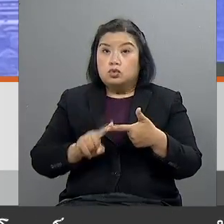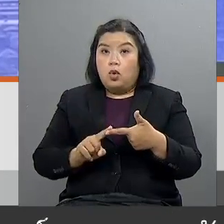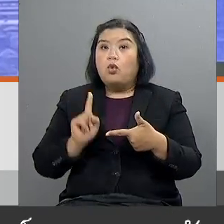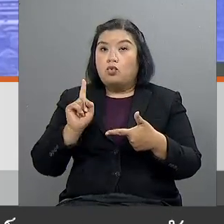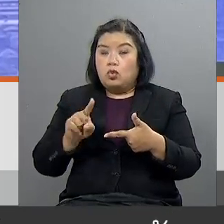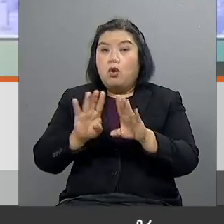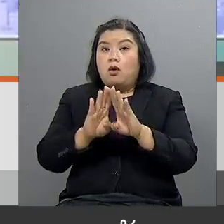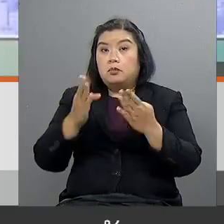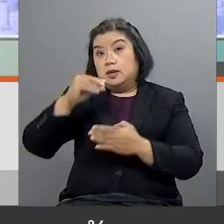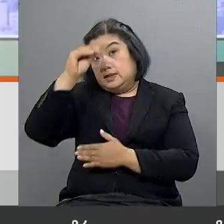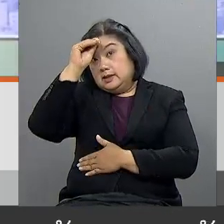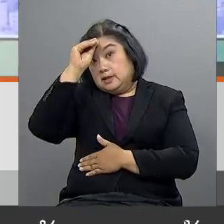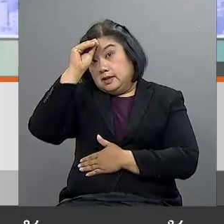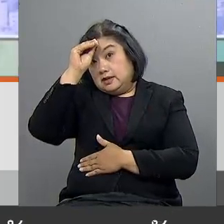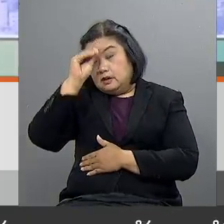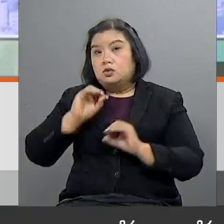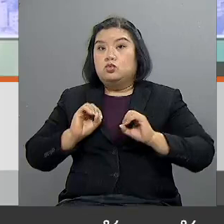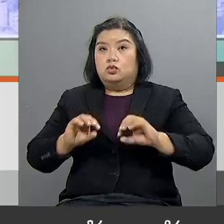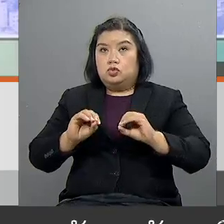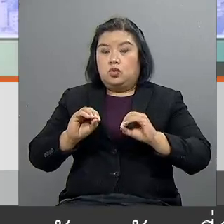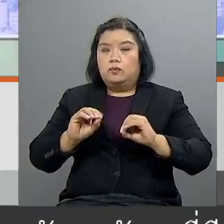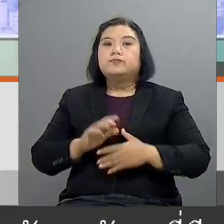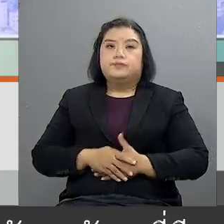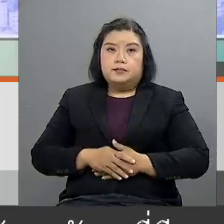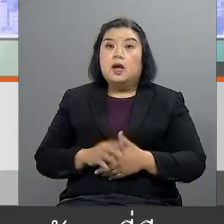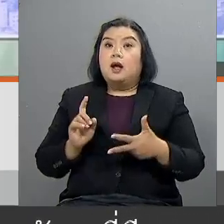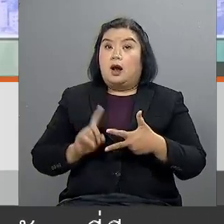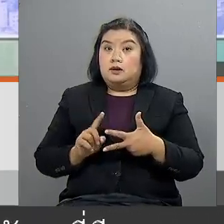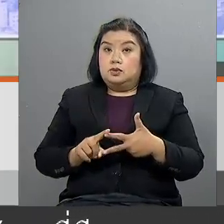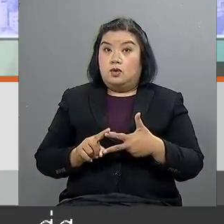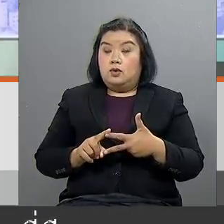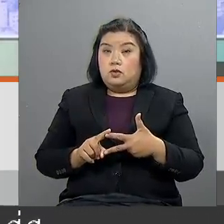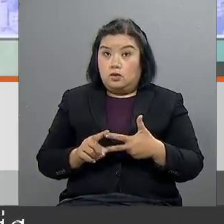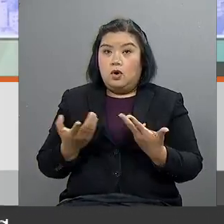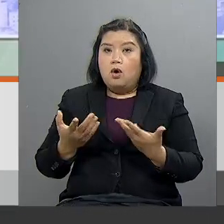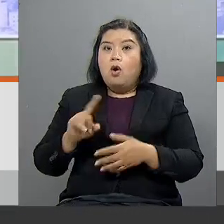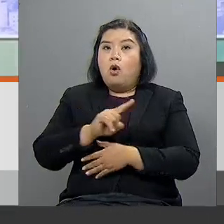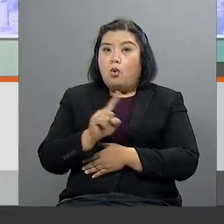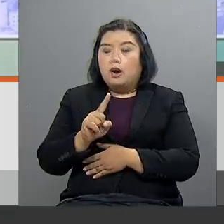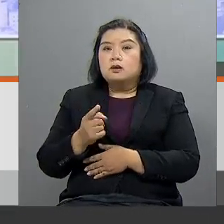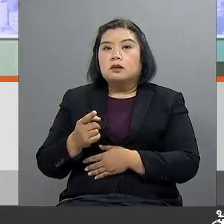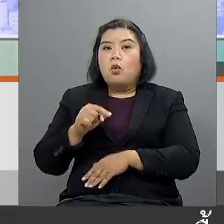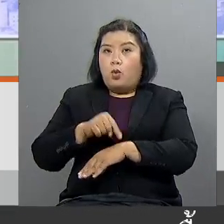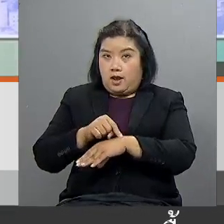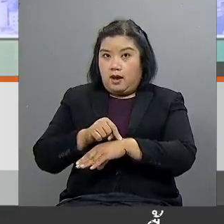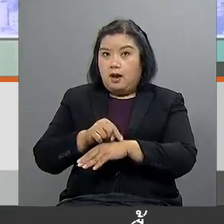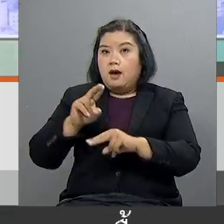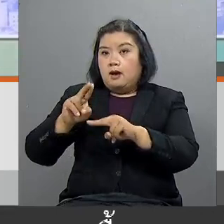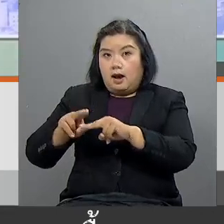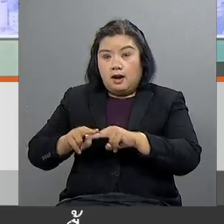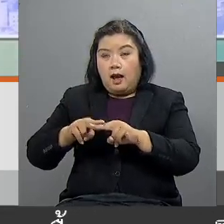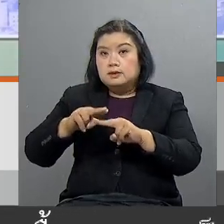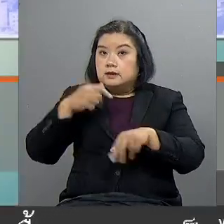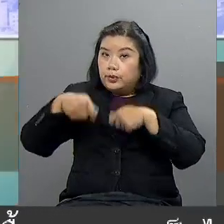การสอนในออเดี๋ยวครับร่วมกันกับเรื่องการขยายระยะเวลานั่งรับประทานอาหารในร้านการบริโภคเครื่องดื่มแอลกอฮอล์